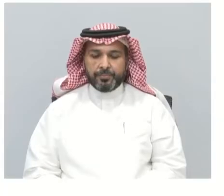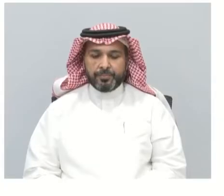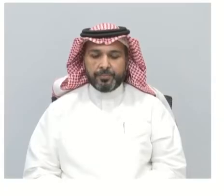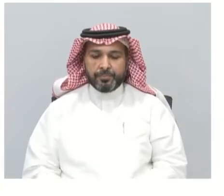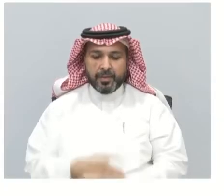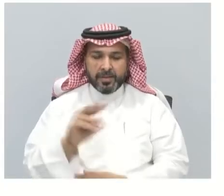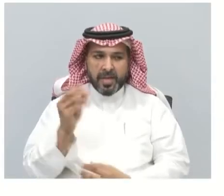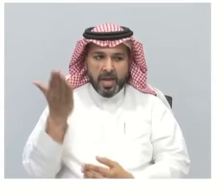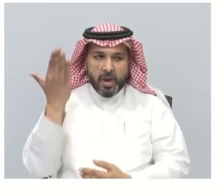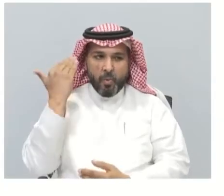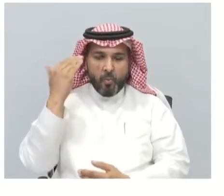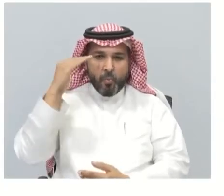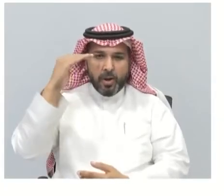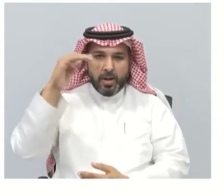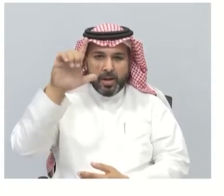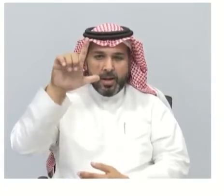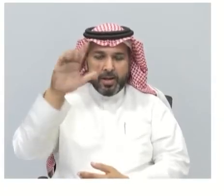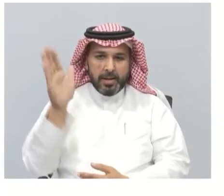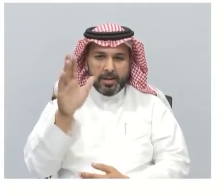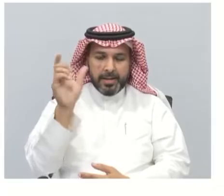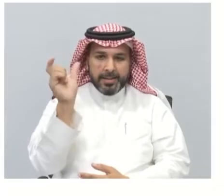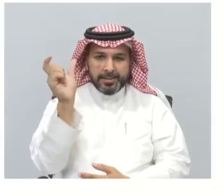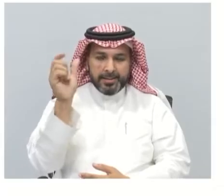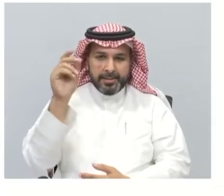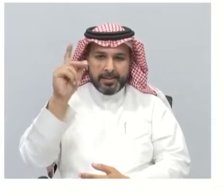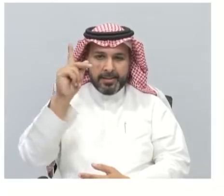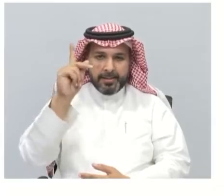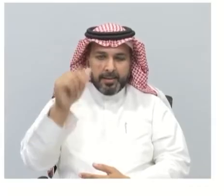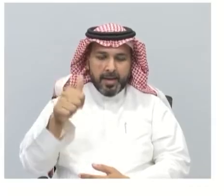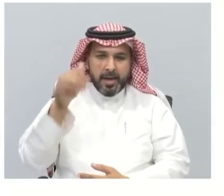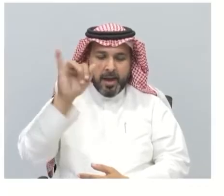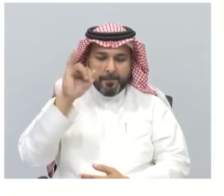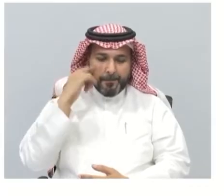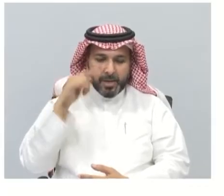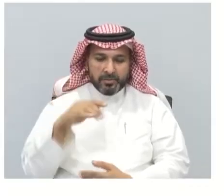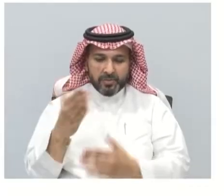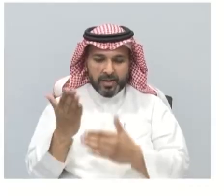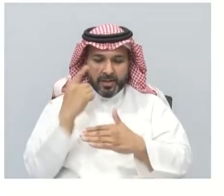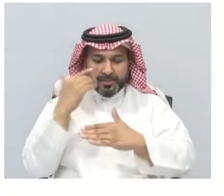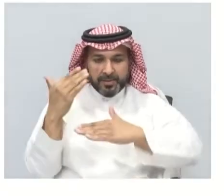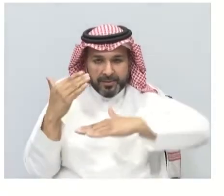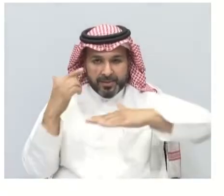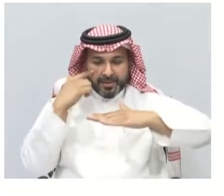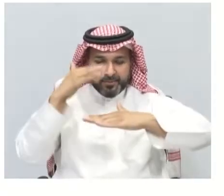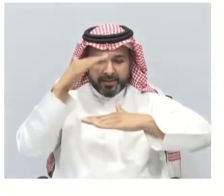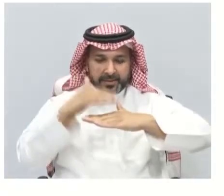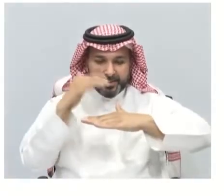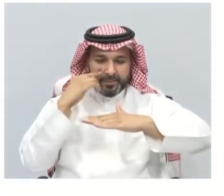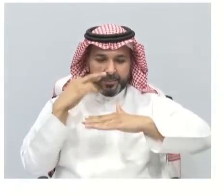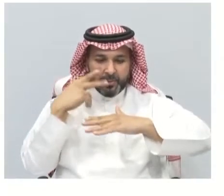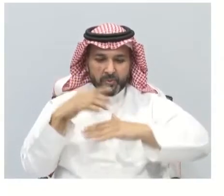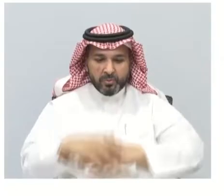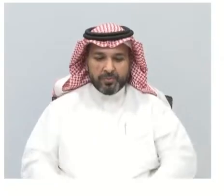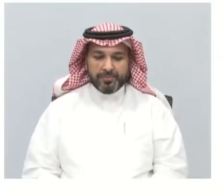ثالث متوسط اذا المستقيم ال والمستقيم دبليو لاحظ معنا انا عشان اجي احل النظام لابد ان